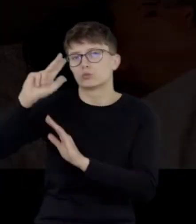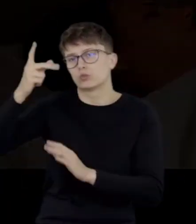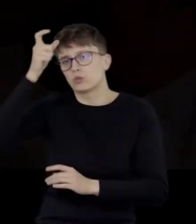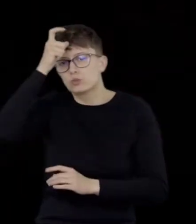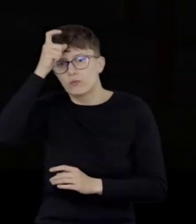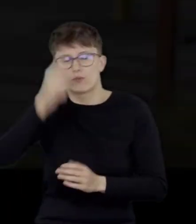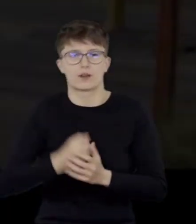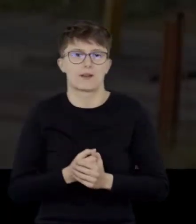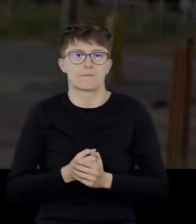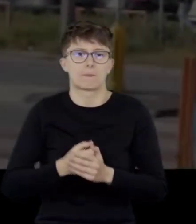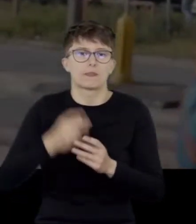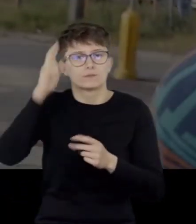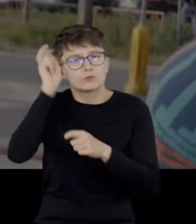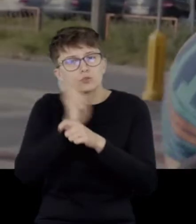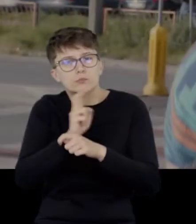drugiego człowieka,